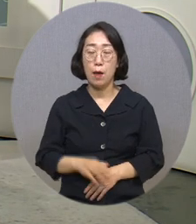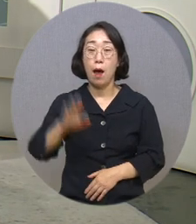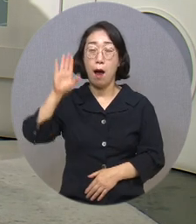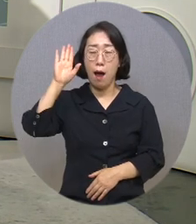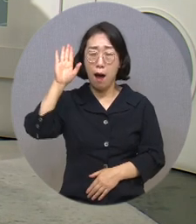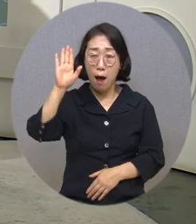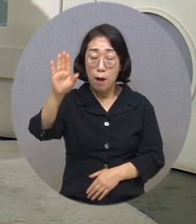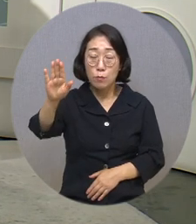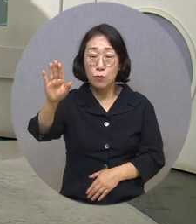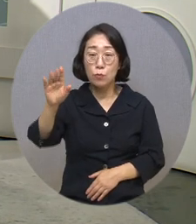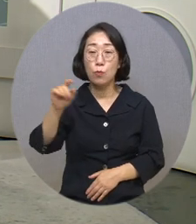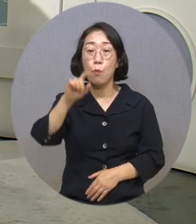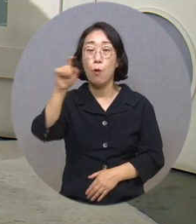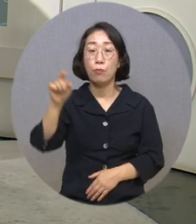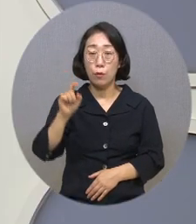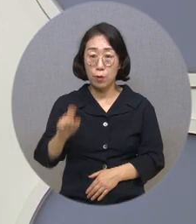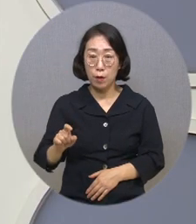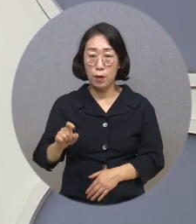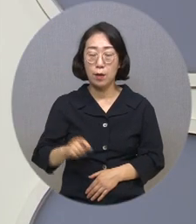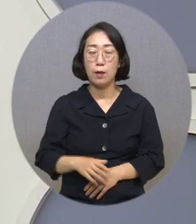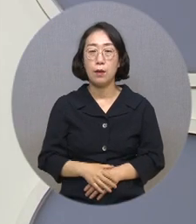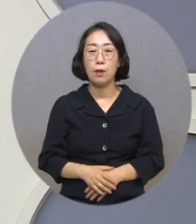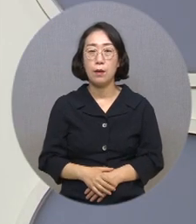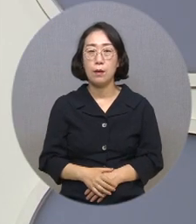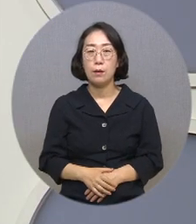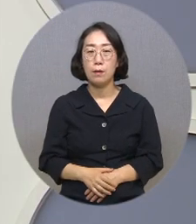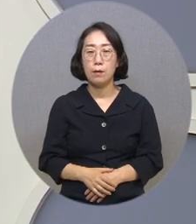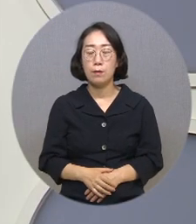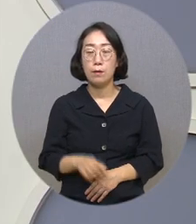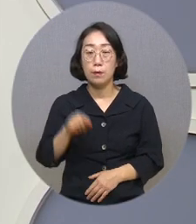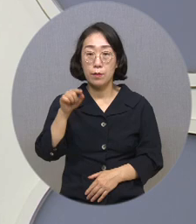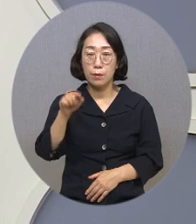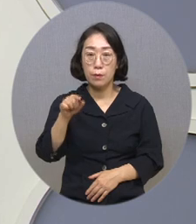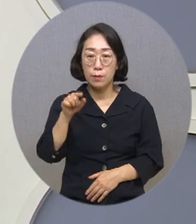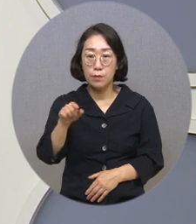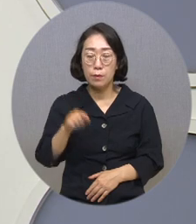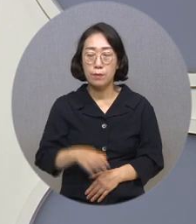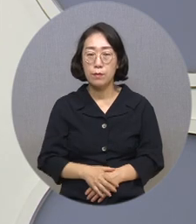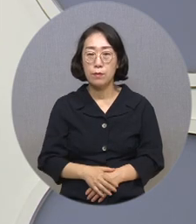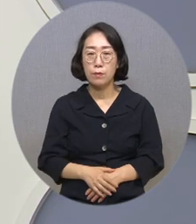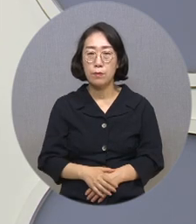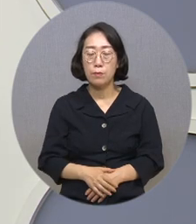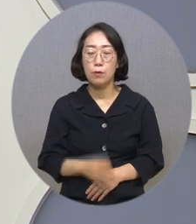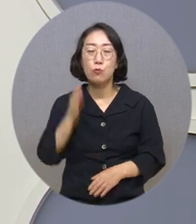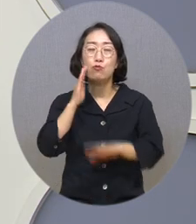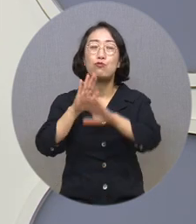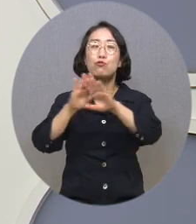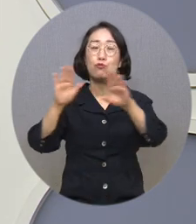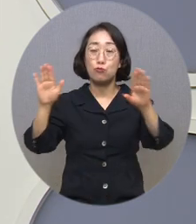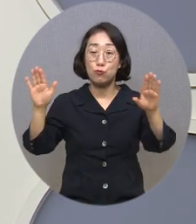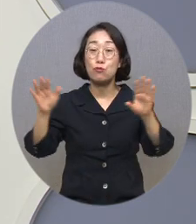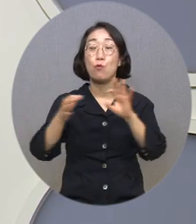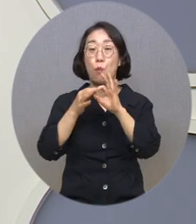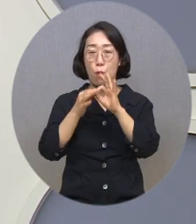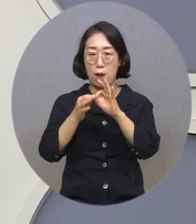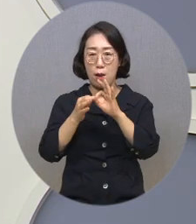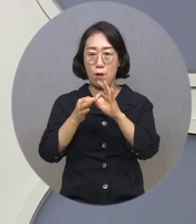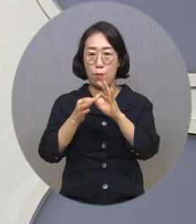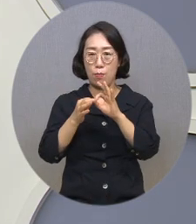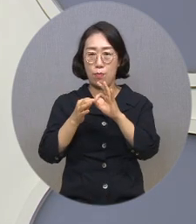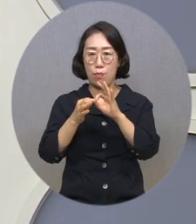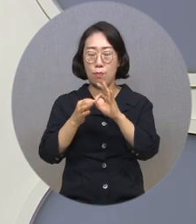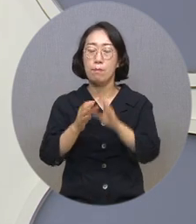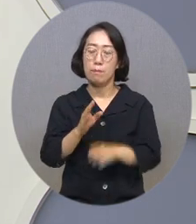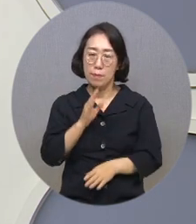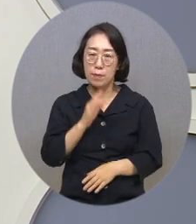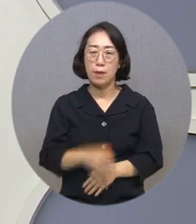미래 사회는 어떻게 갈까라는 부분인데 이거는 이제 저는 우주 산업으로 간다고 확신을 하고 있습니다. 예. 이제